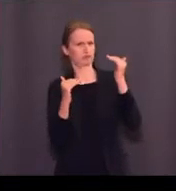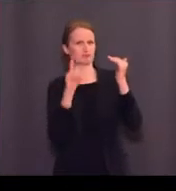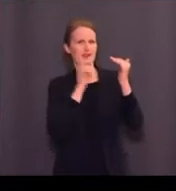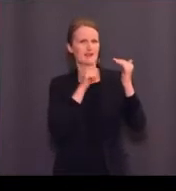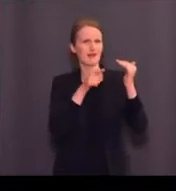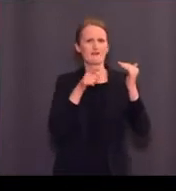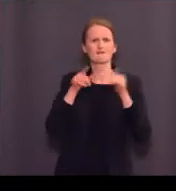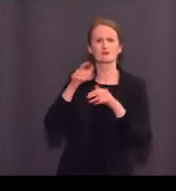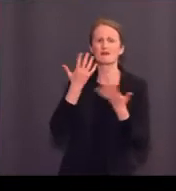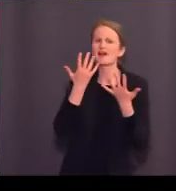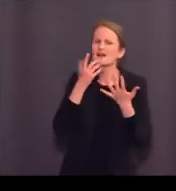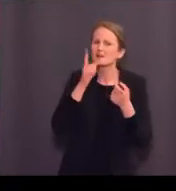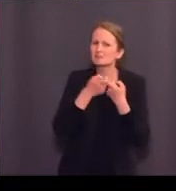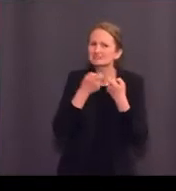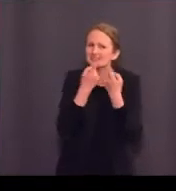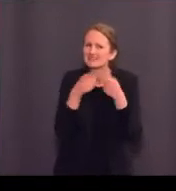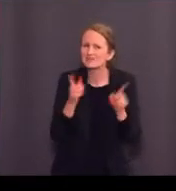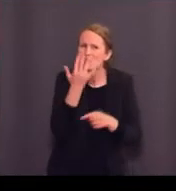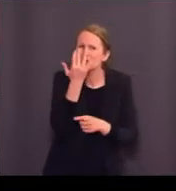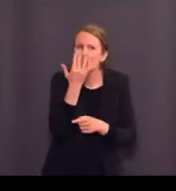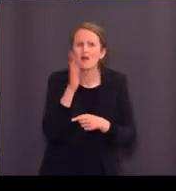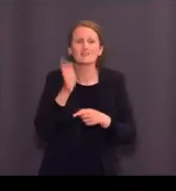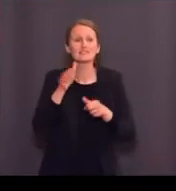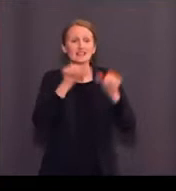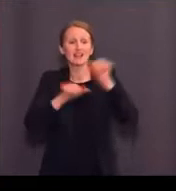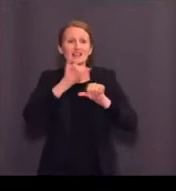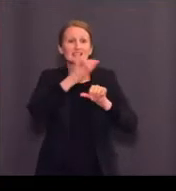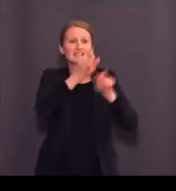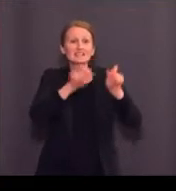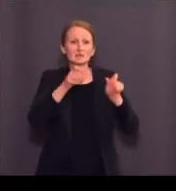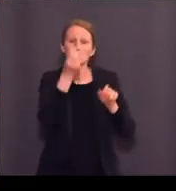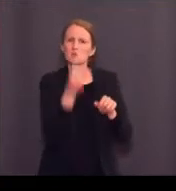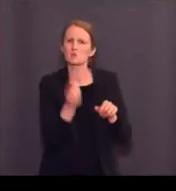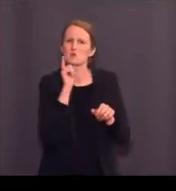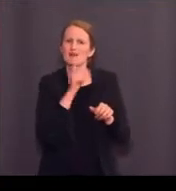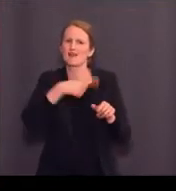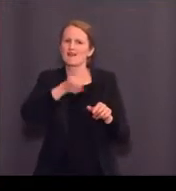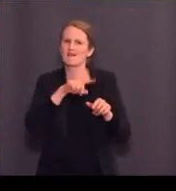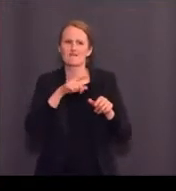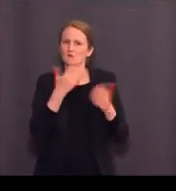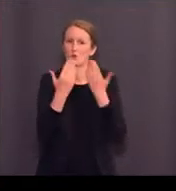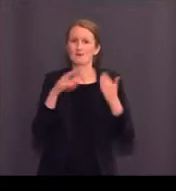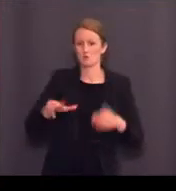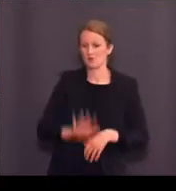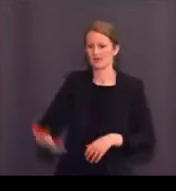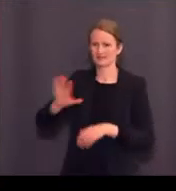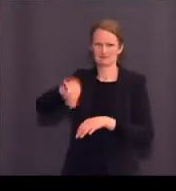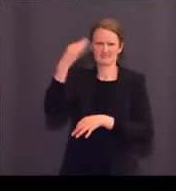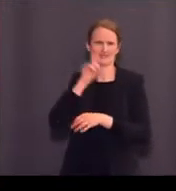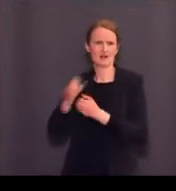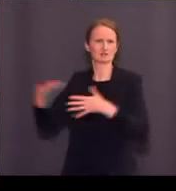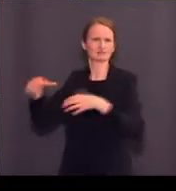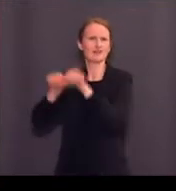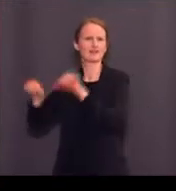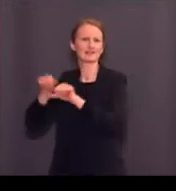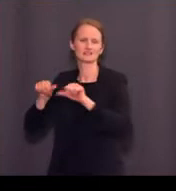l'étude devra être améliorée parce qu'elle a une grande incertitude, et dans les résultats qu'on aura par la suite, on aura sans doute un échantillonnage